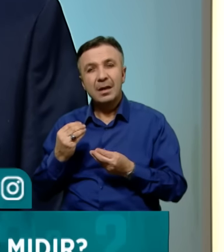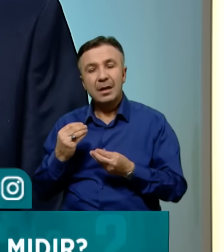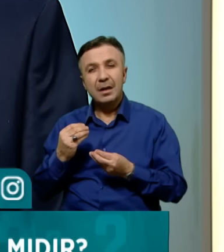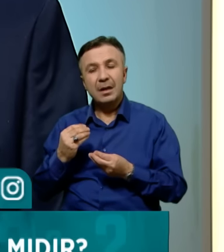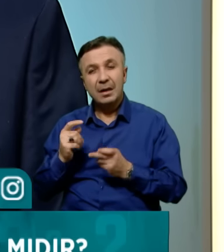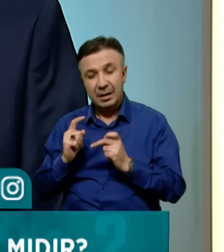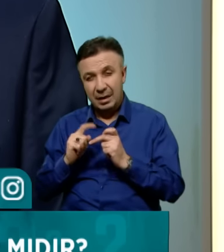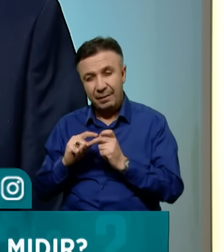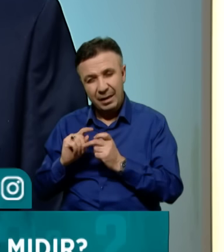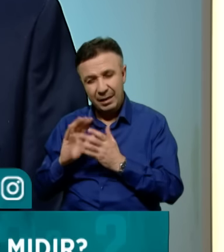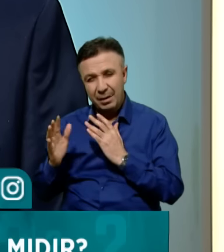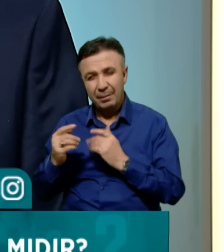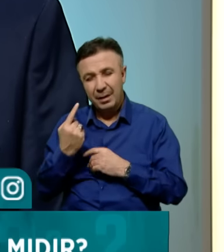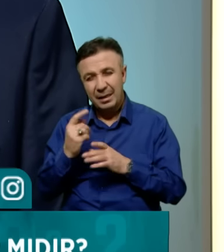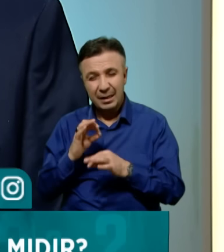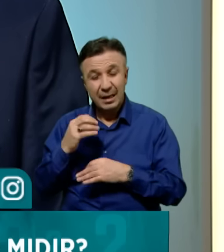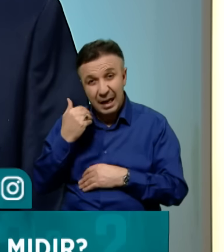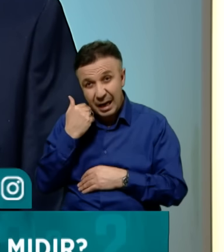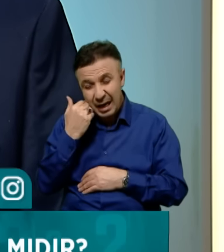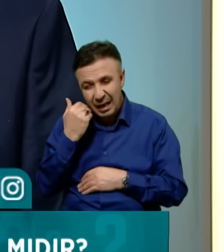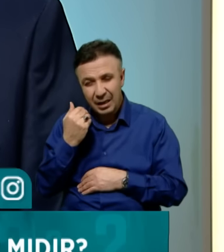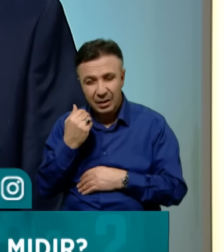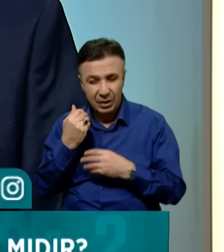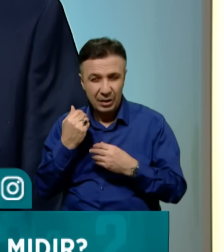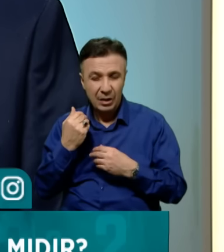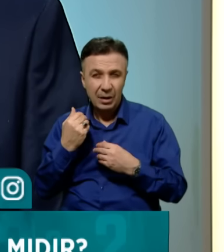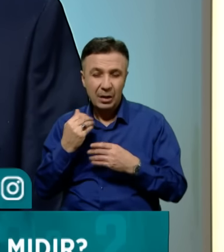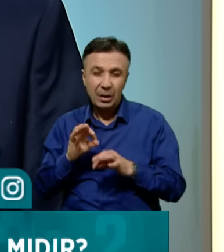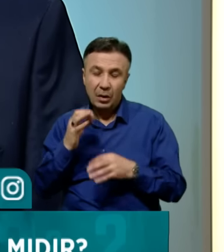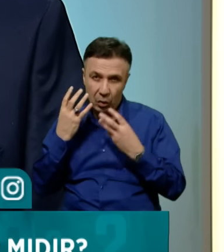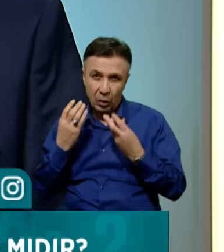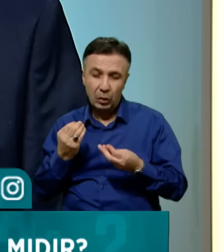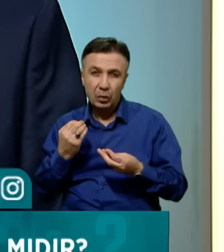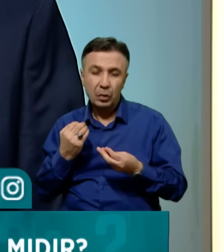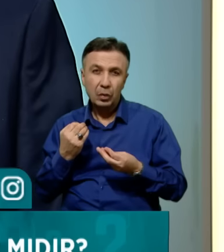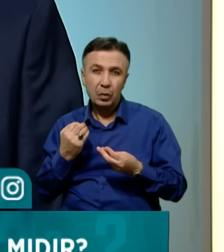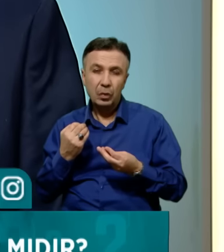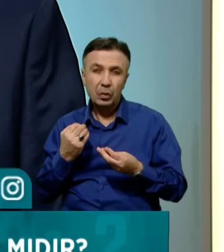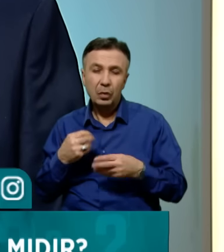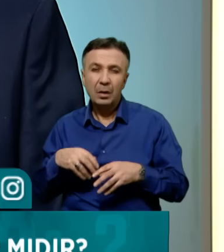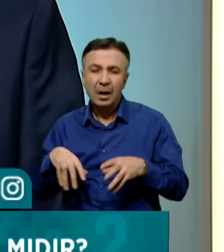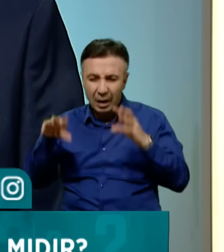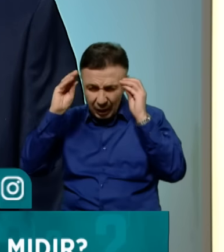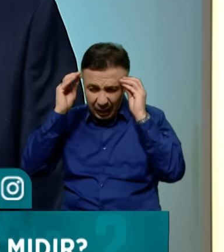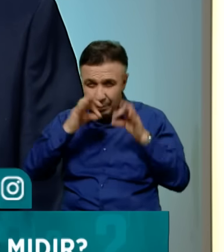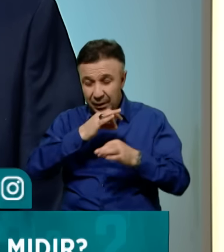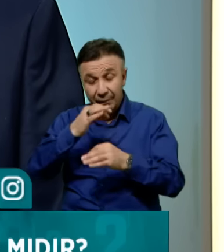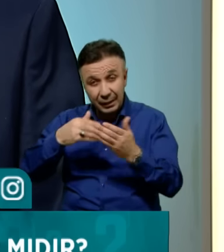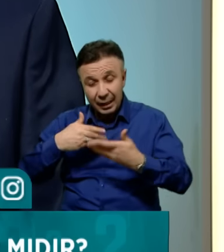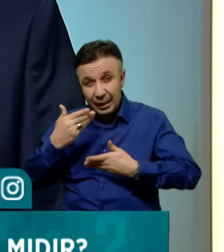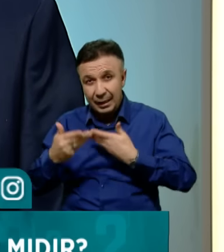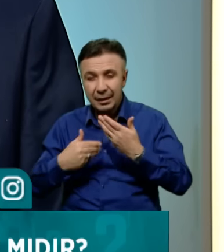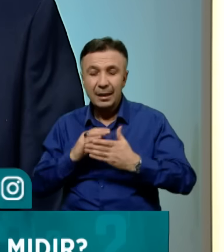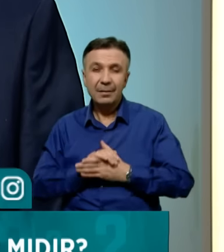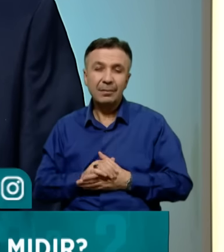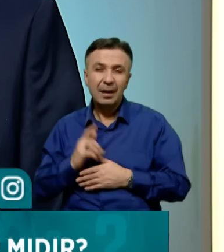yalancı olduğu ilgili ile ilgili Hadis alimleri tarafından ifade edilen mevzu alan